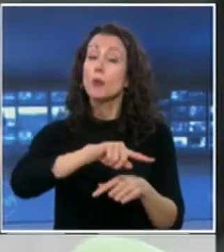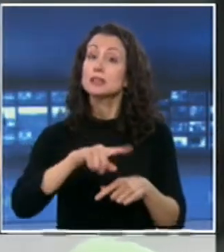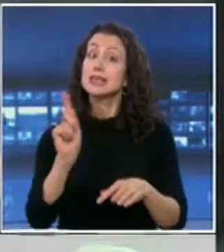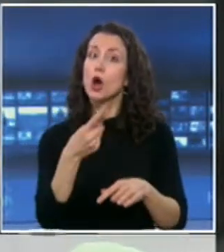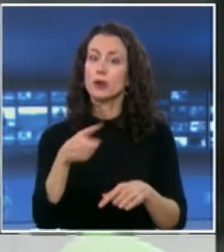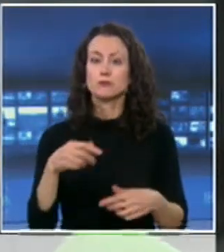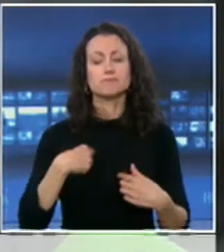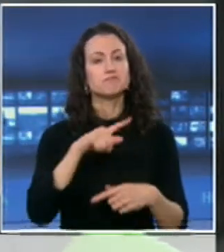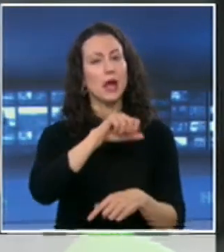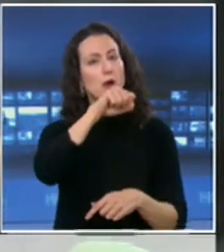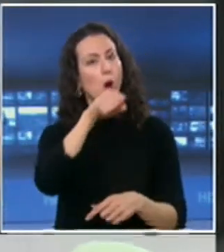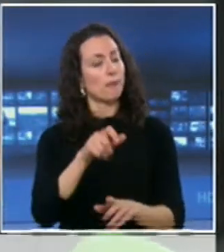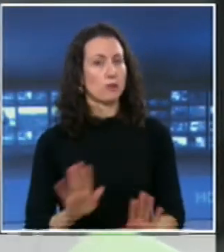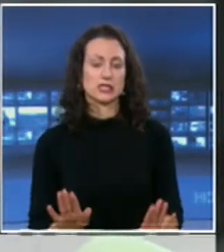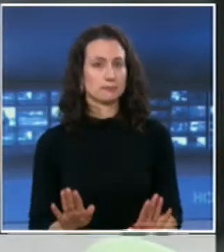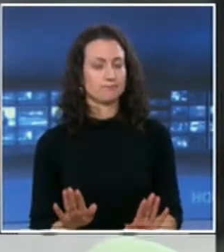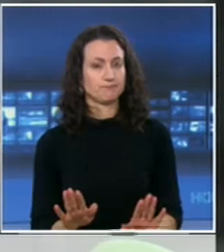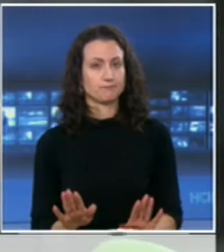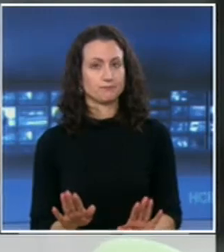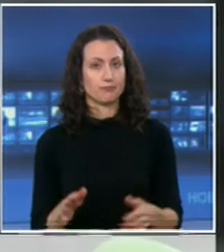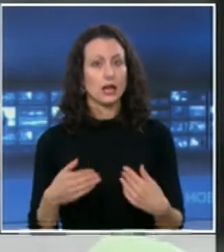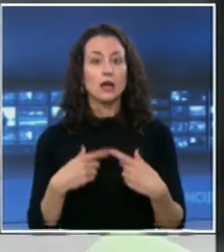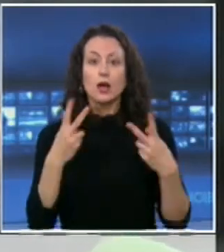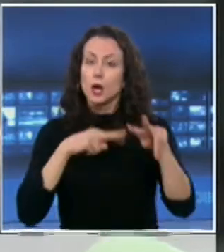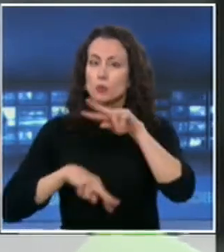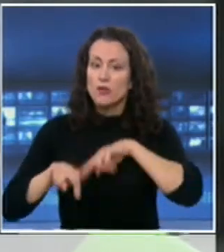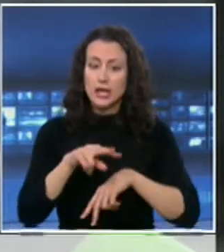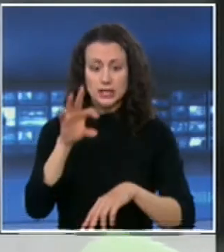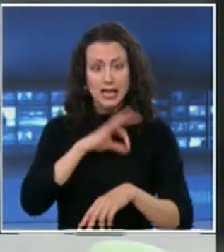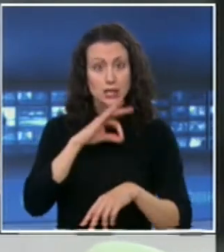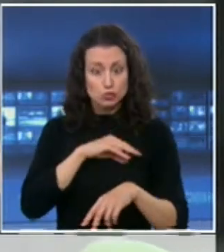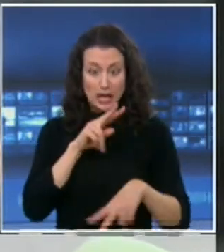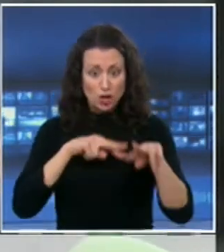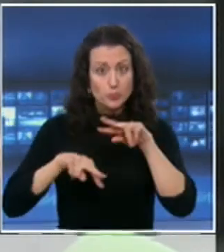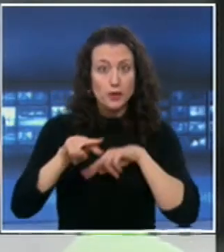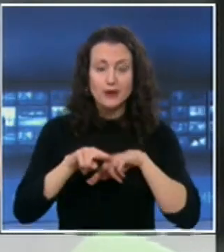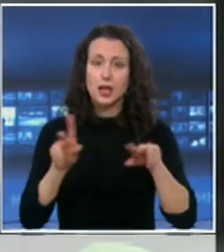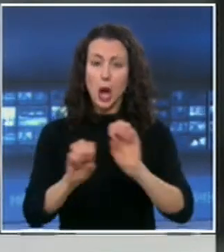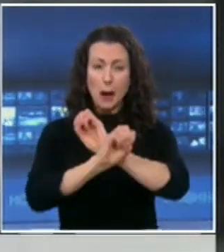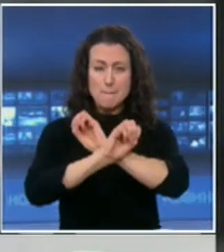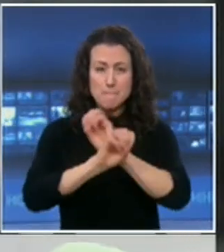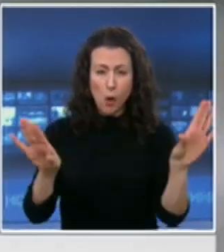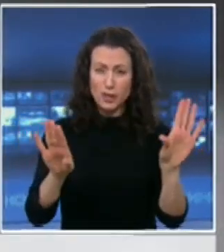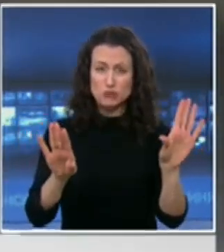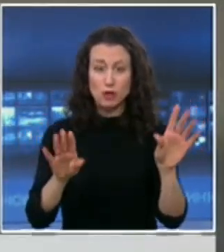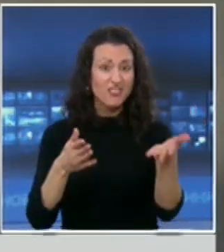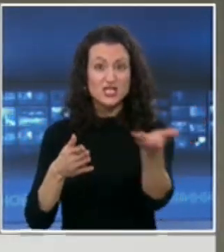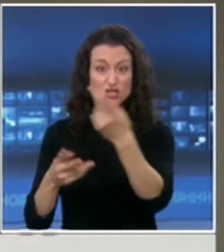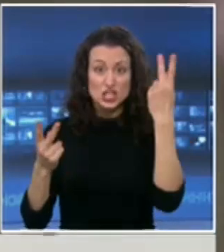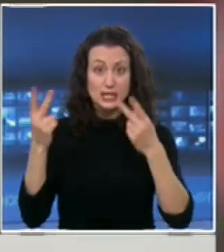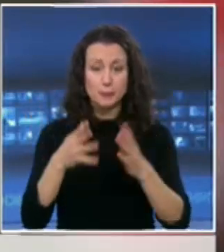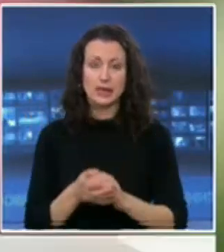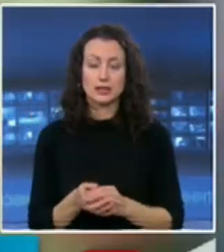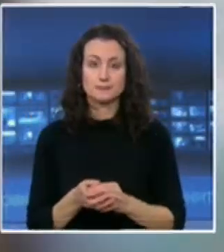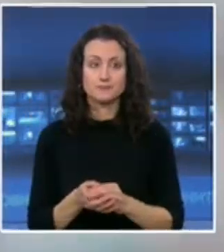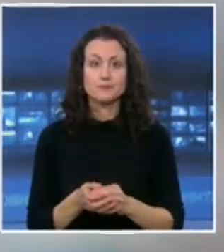компромиси няма да бъдат правени. Проверката и резултатите от нея ще бъдат публично оповестени. Проверката на